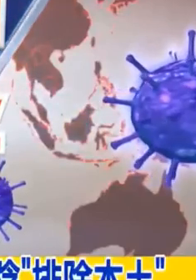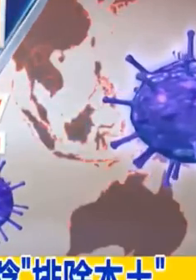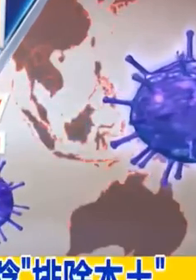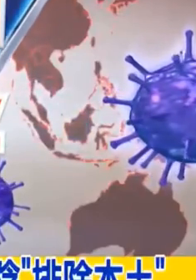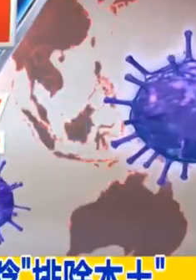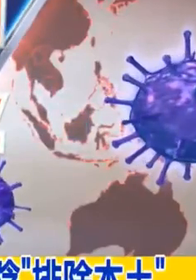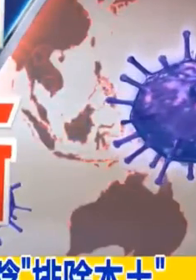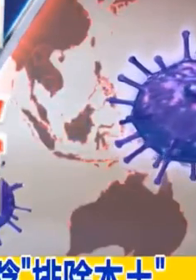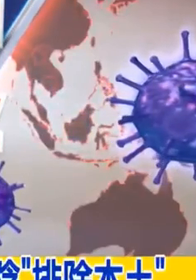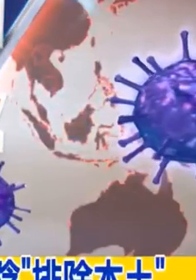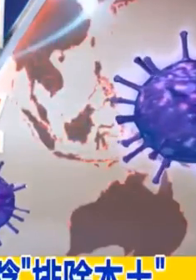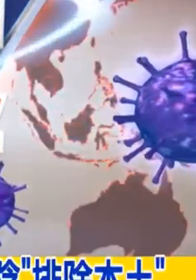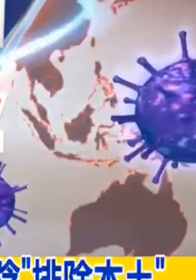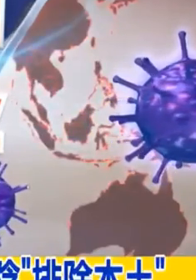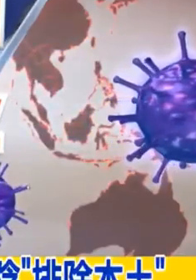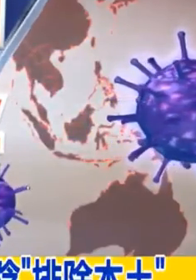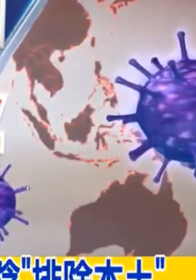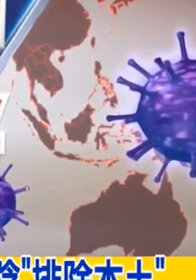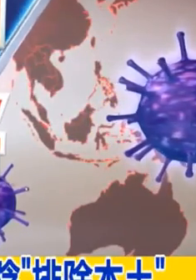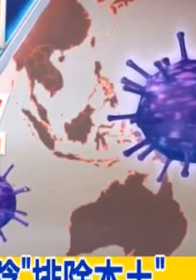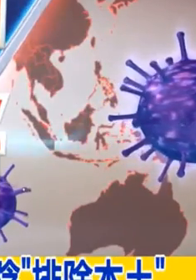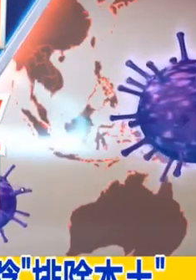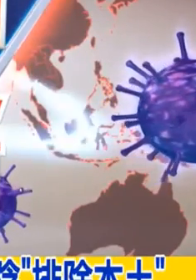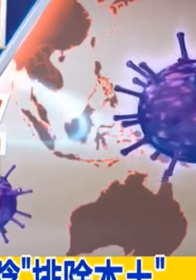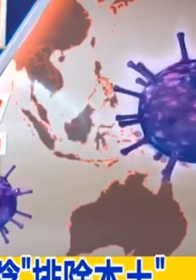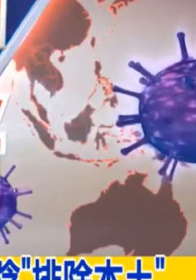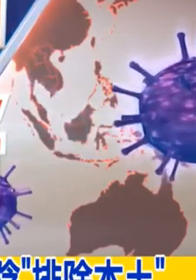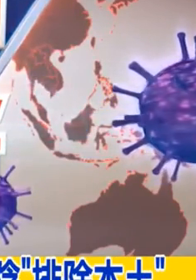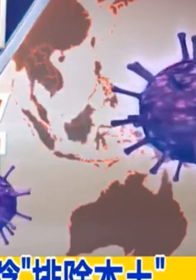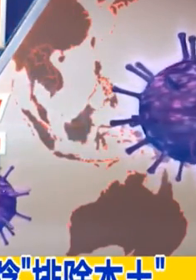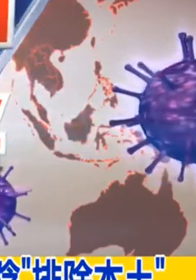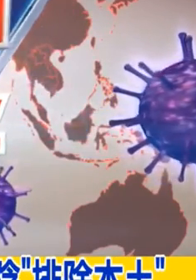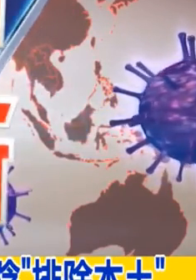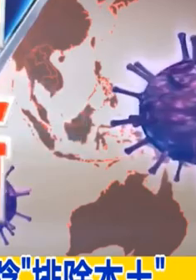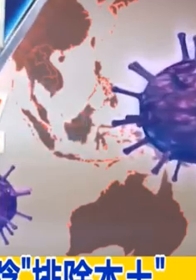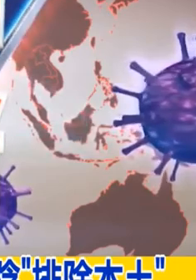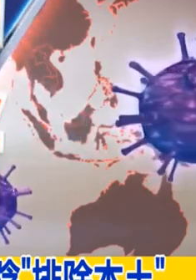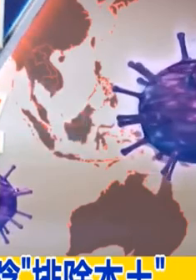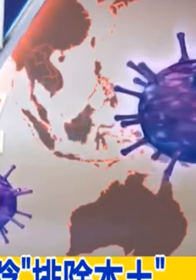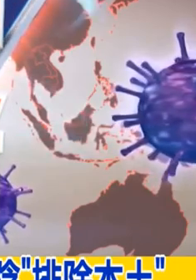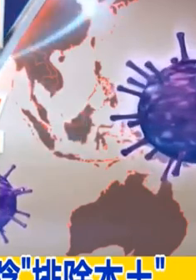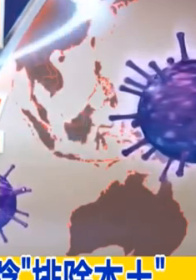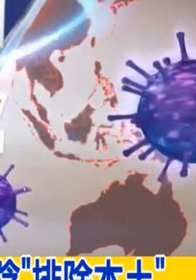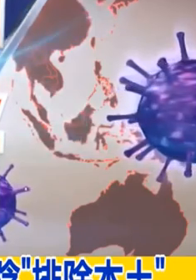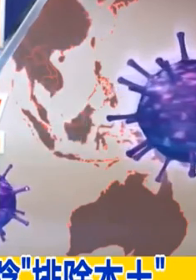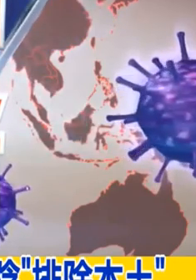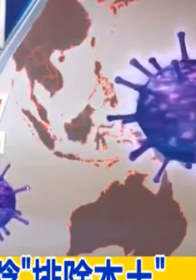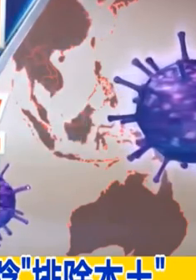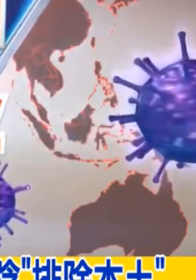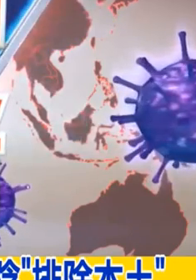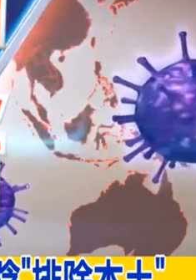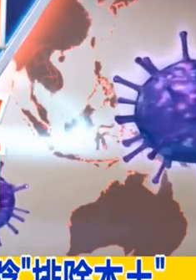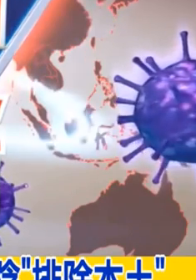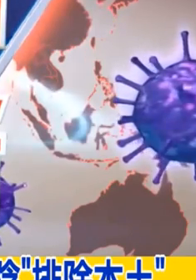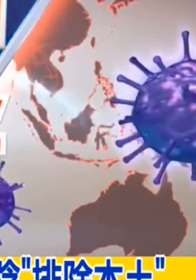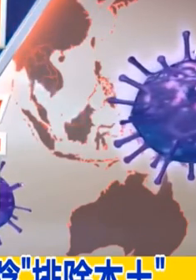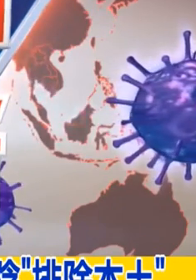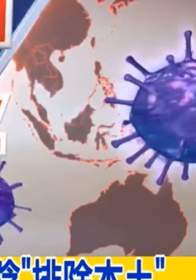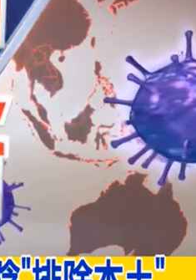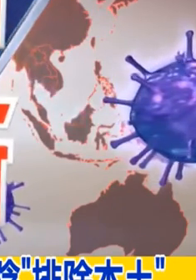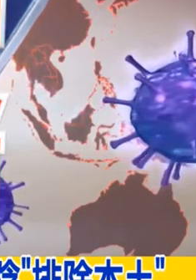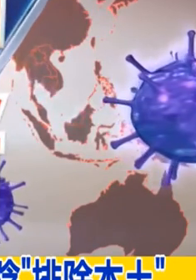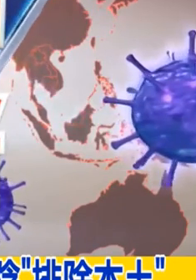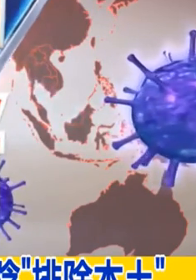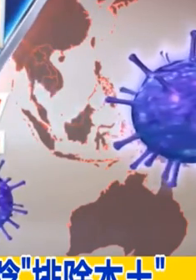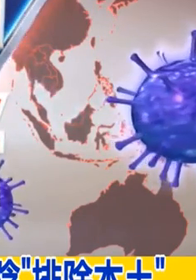情的最新，今天没有本土的确诊病例，但新增10例境外移入，没有新增死亡的个案。昨天台北有一位女性因为陪病采检